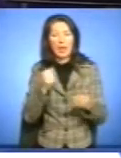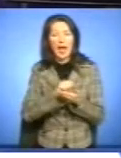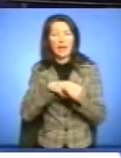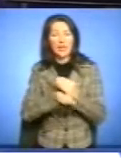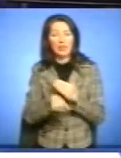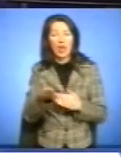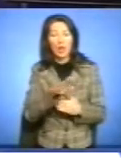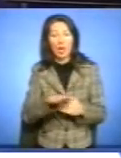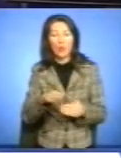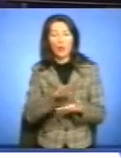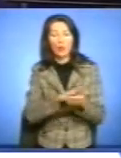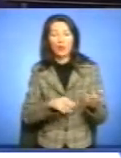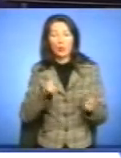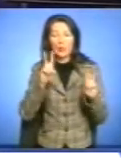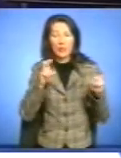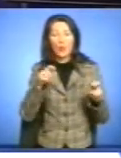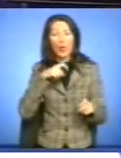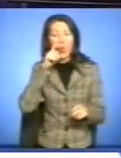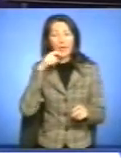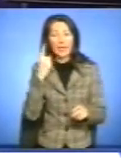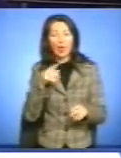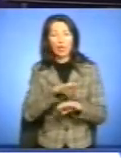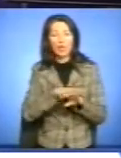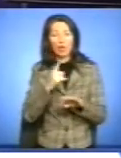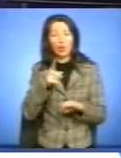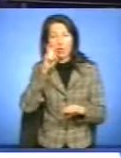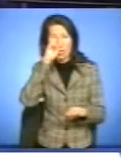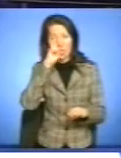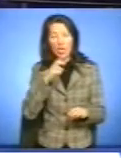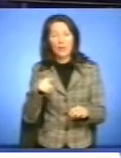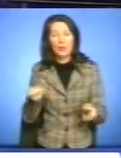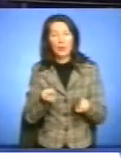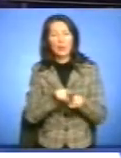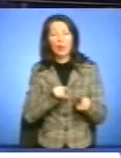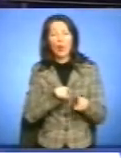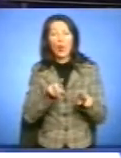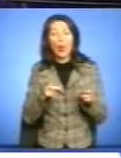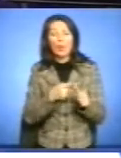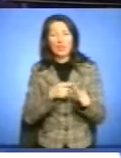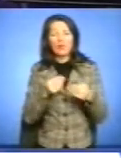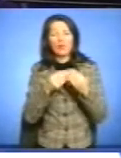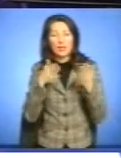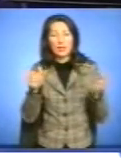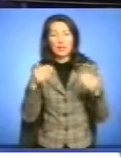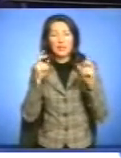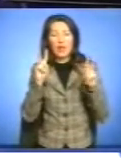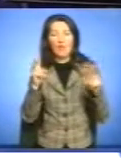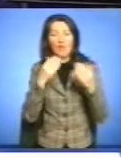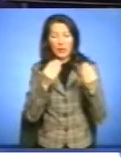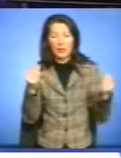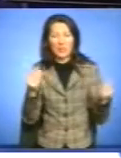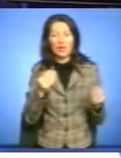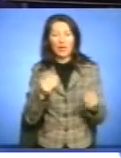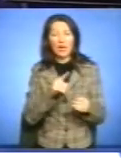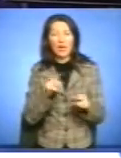– один народ, одна держава». Під такою назвою відкрилася виставка з нагоди 94-ї річниці проголошення акту Злуки українських